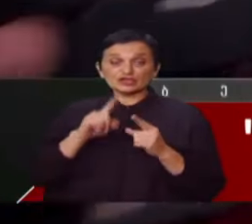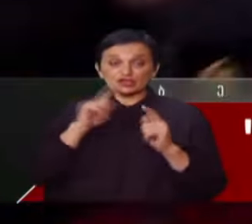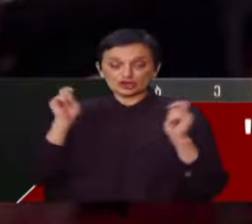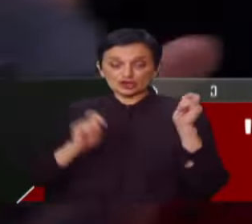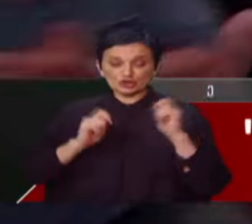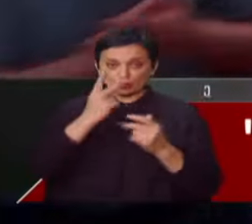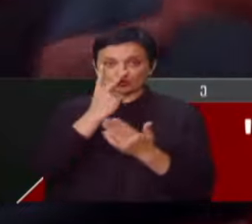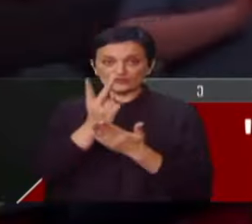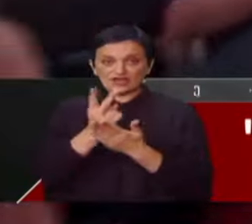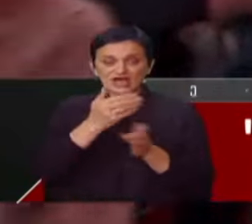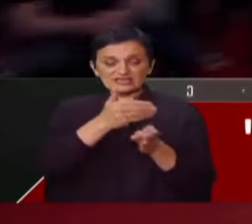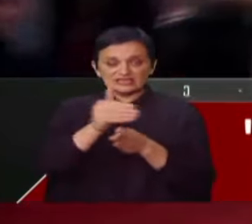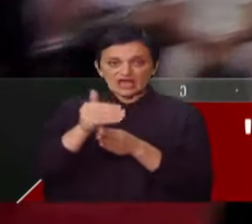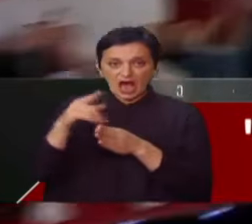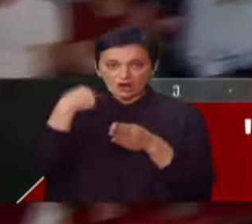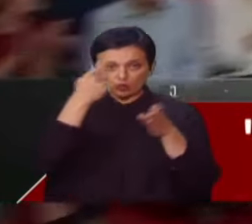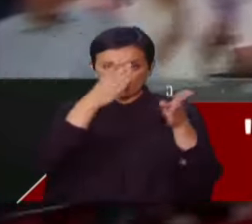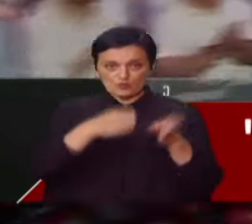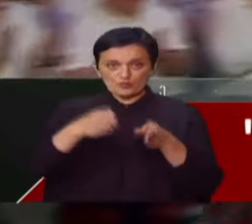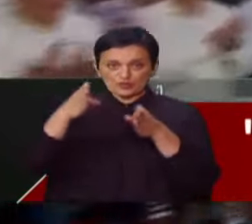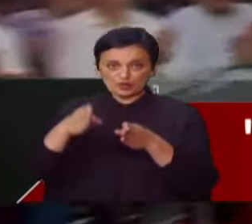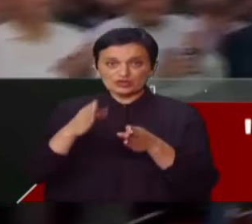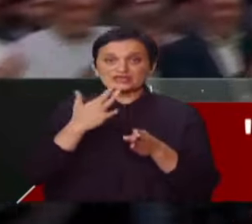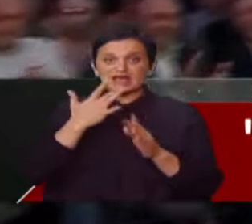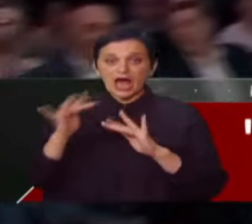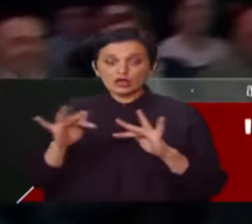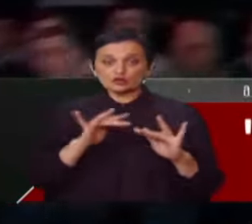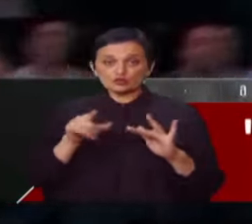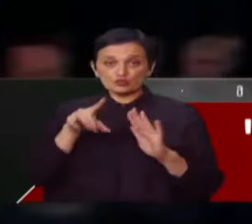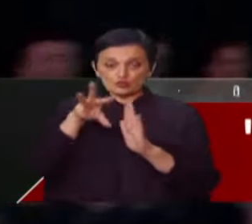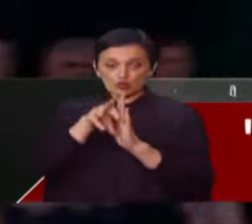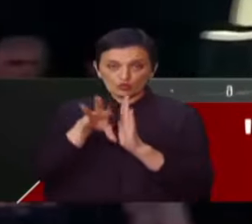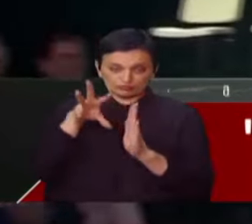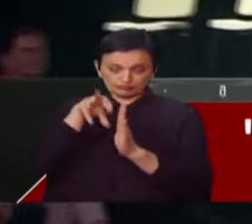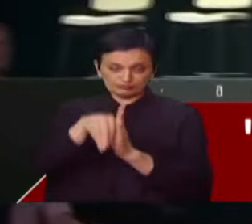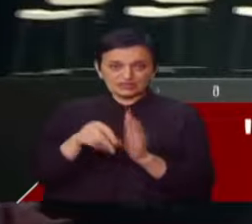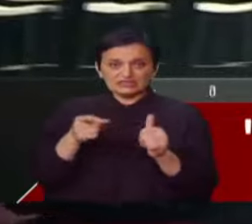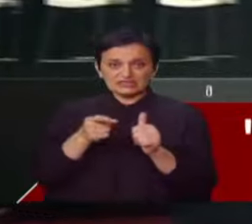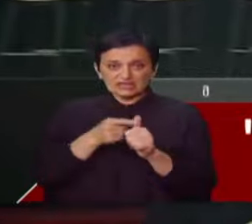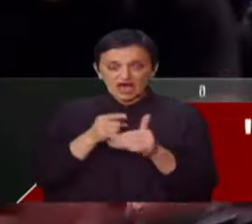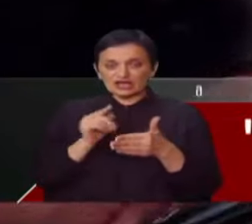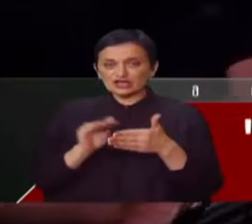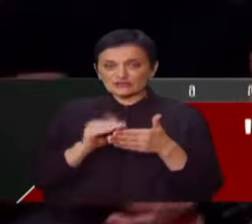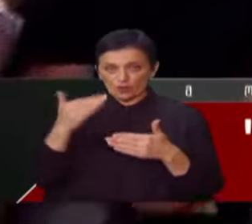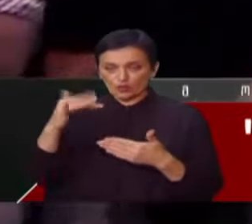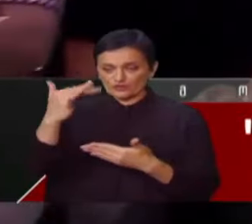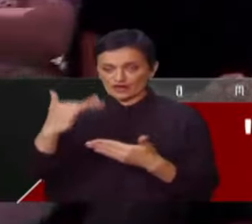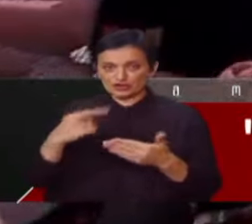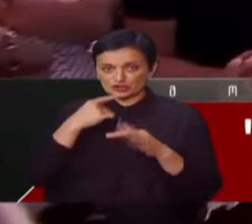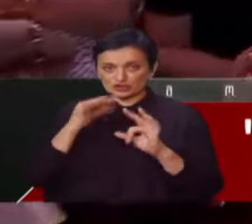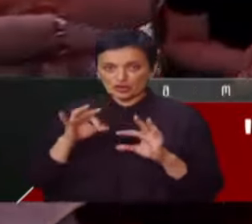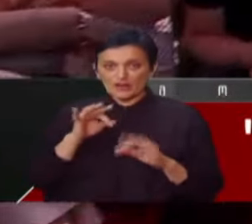ყრილობაზე, კი ნახეთ ცალკეული ინდივიდები, პიროვნებები, რომლებიც ნაციონალურ მოძრაობას შემოუერთდნენ. მათი სახელი და გვარები შენ უკვე ჩამოთვალე, მათ